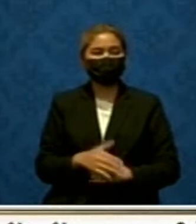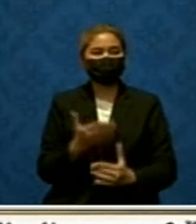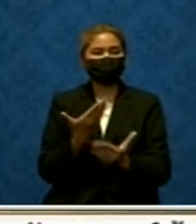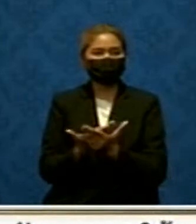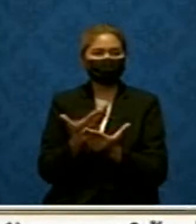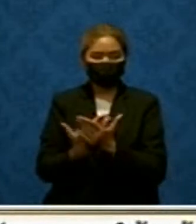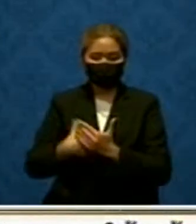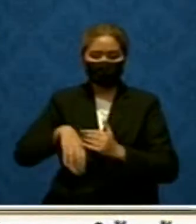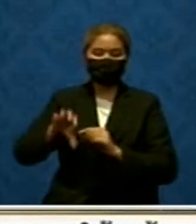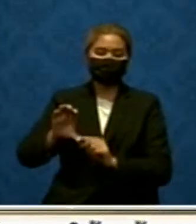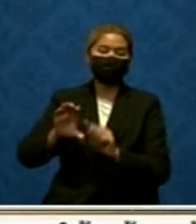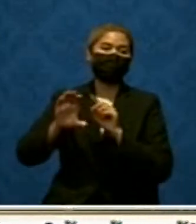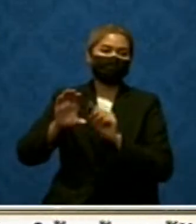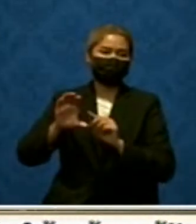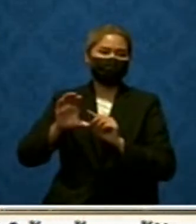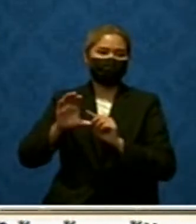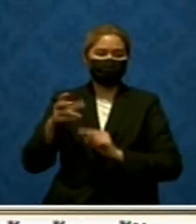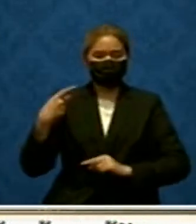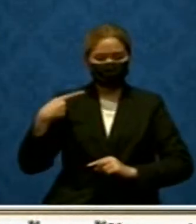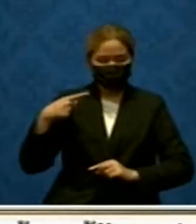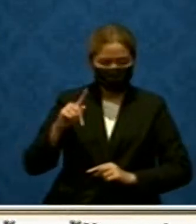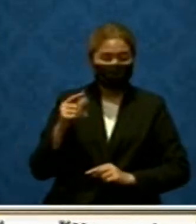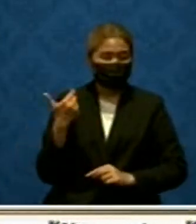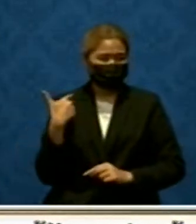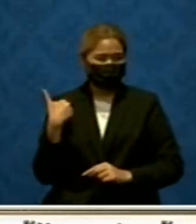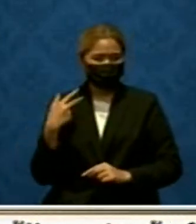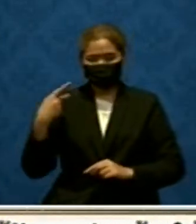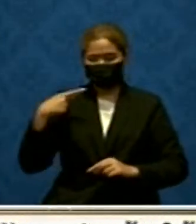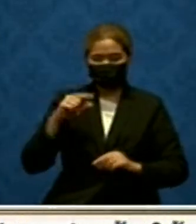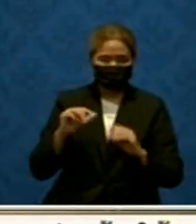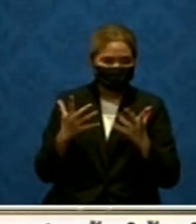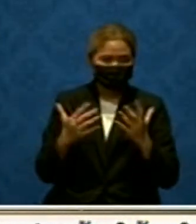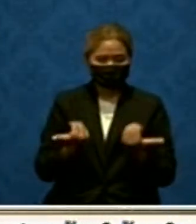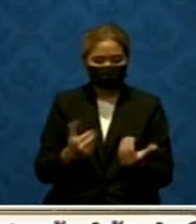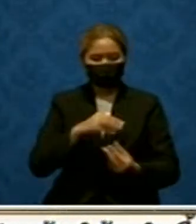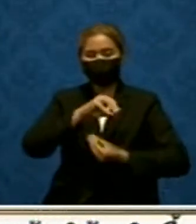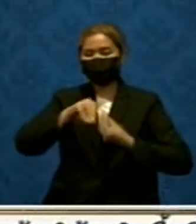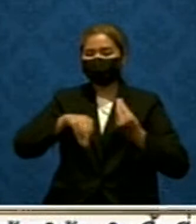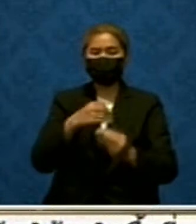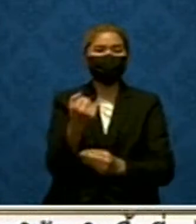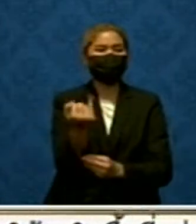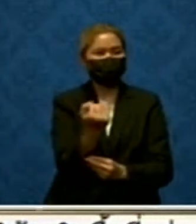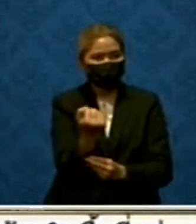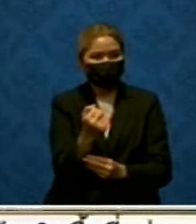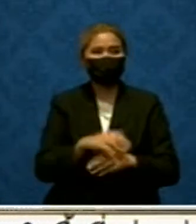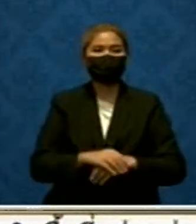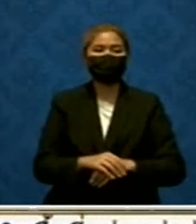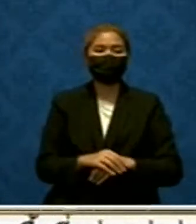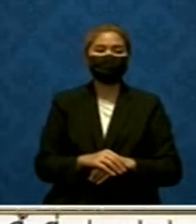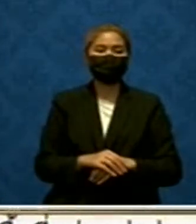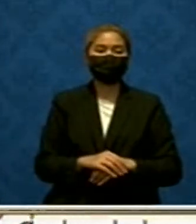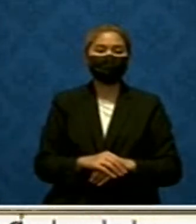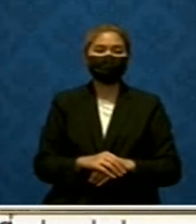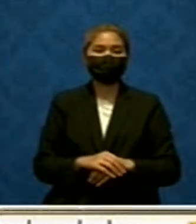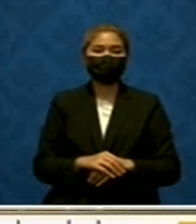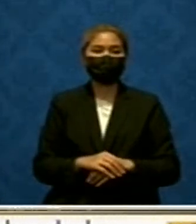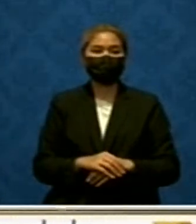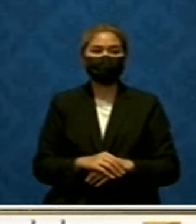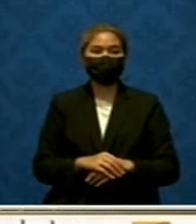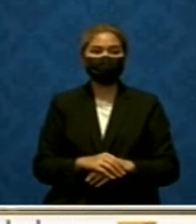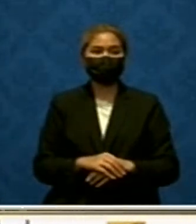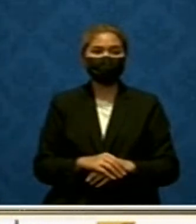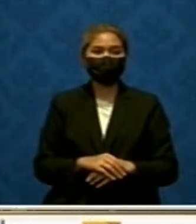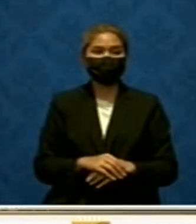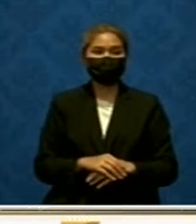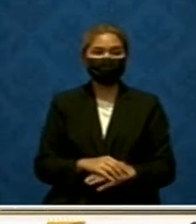มาณเหล่านี้นี่ มเปประโยชน์ยัไงครับ ภาวะเซรกิแบบนี้ ทานทกบครับ ยุธษาทที่ 6 การ